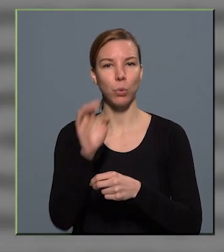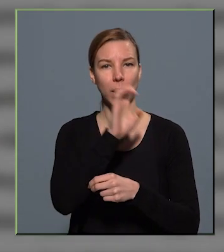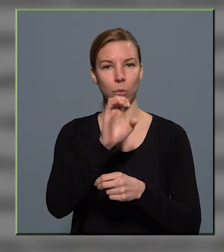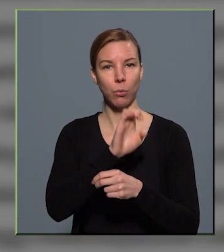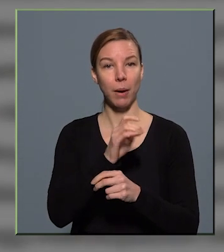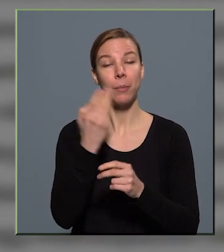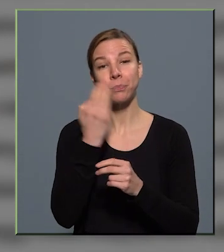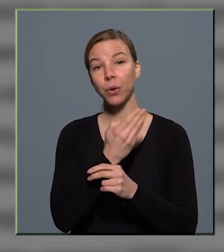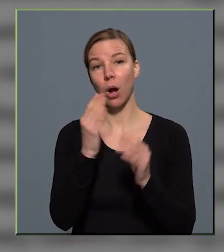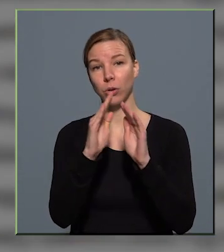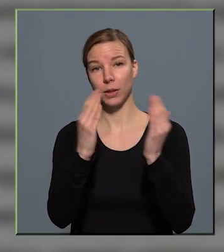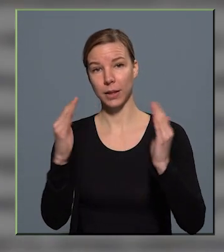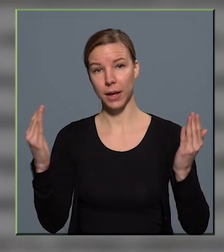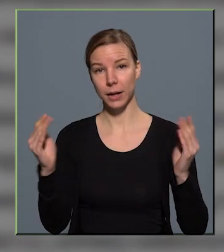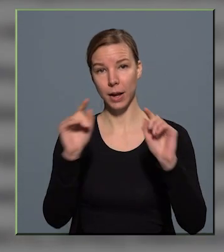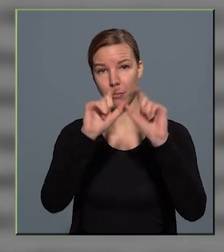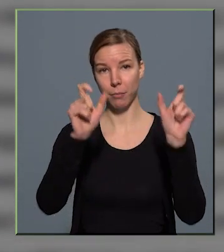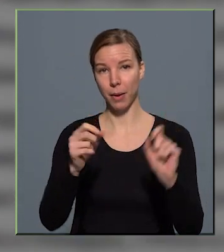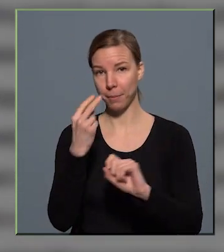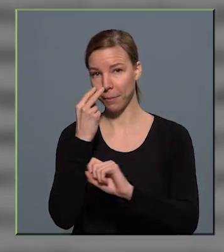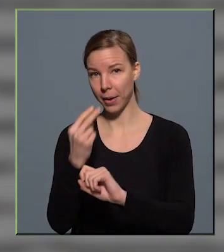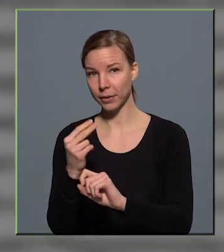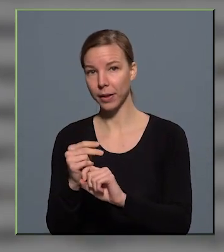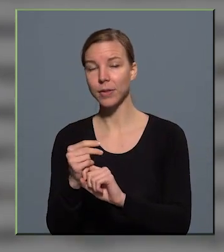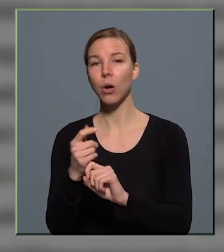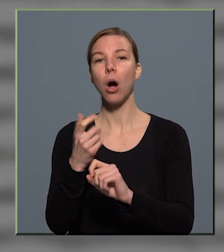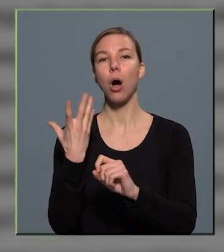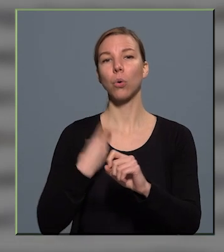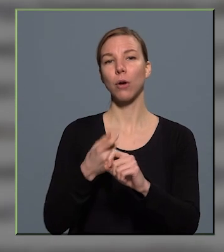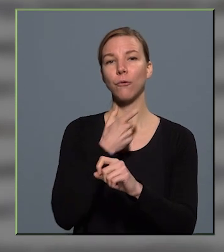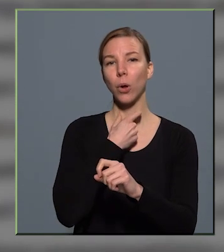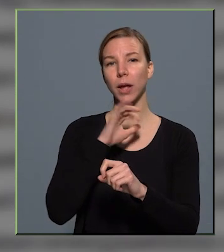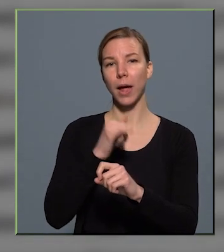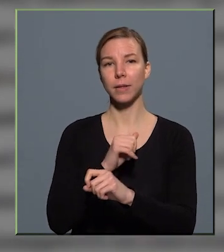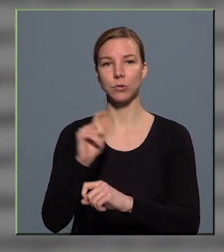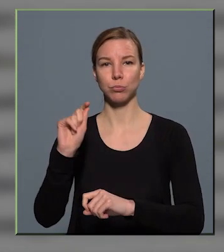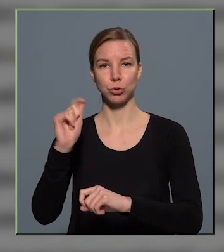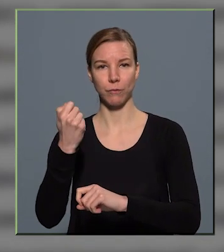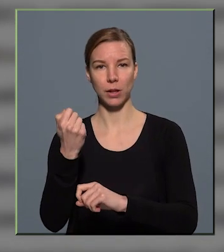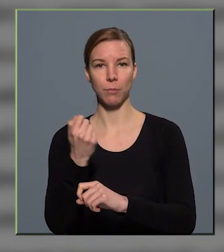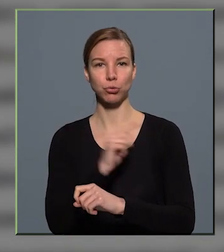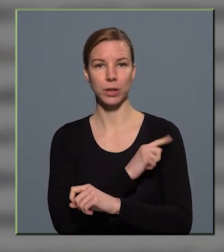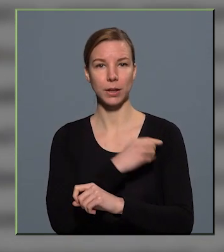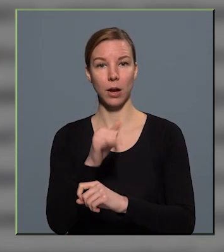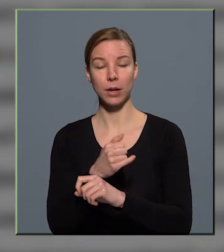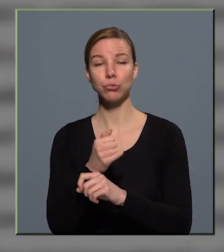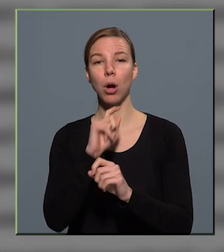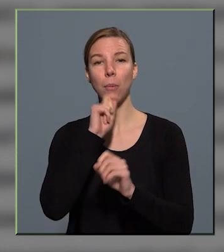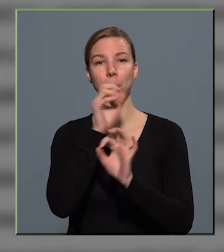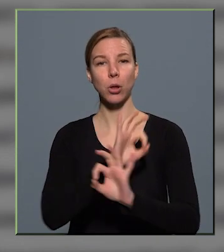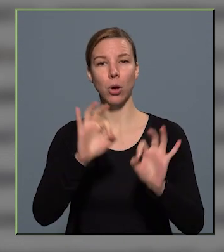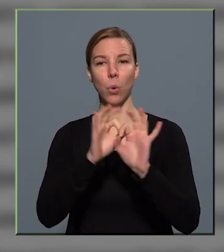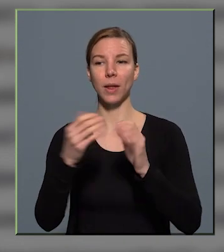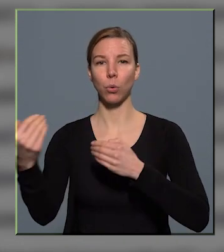hogy mind a földgáz, mind a villamos energia, amely Azerbajdzsánból érkezik, Magyarországon kell, hogy